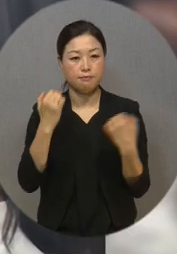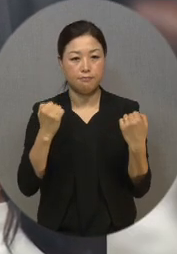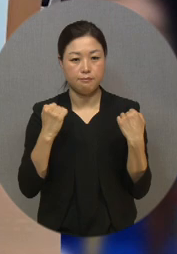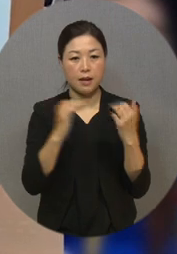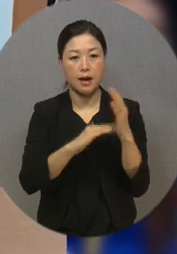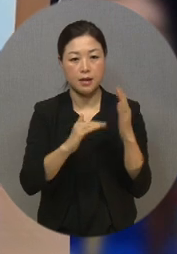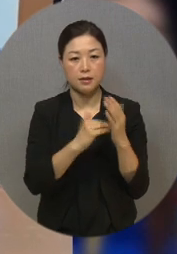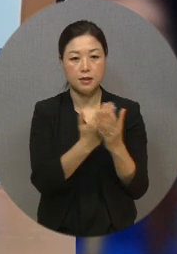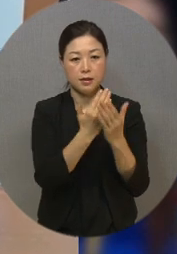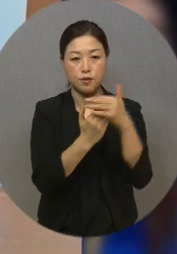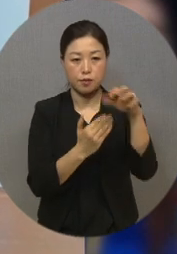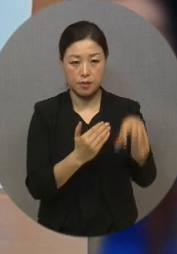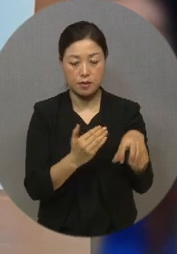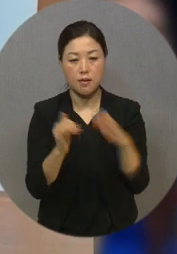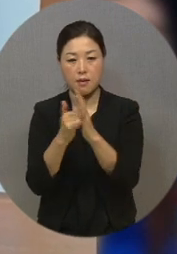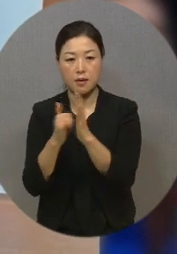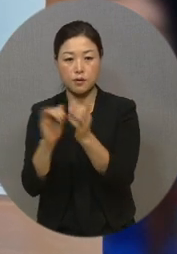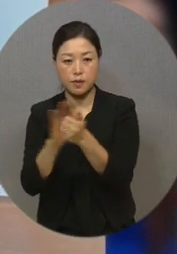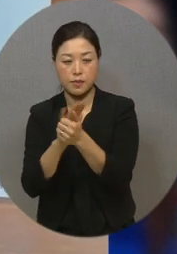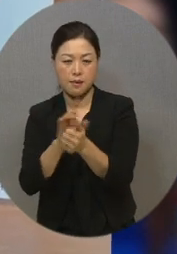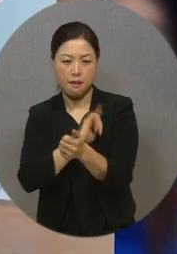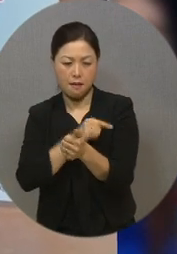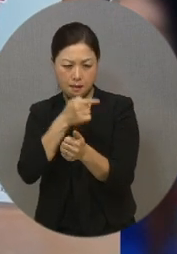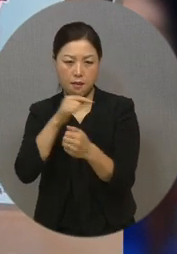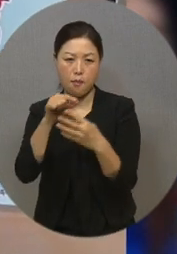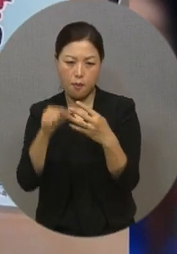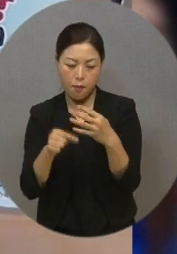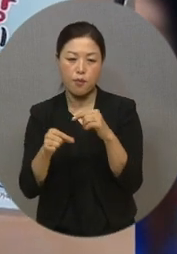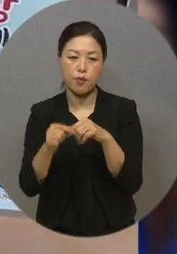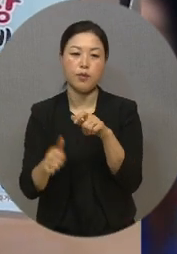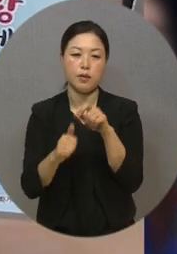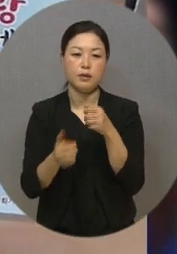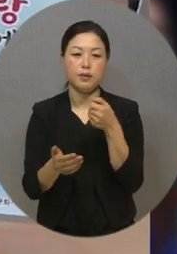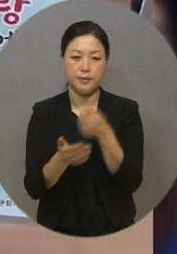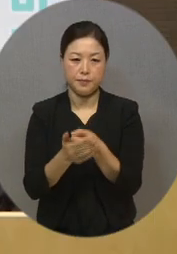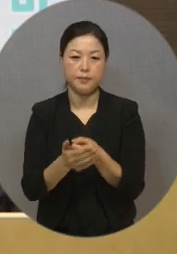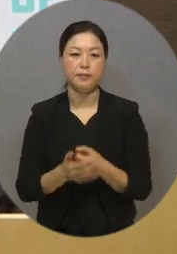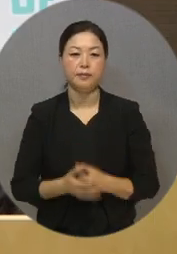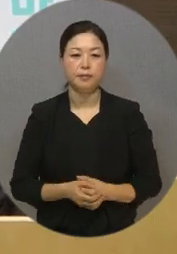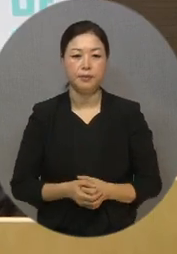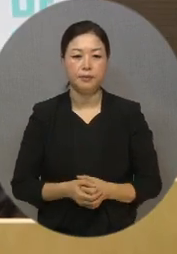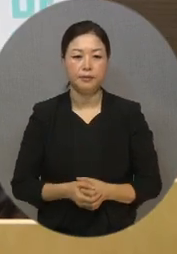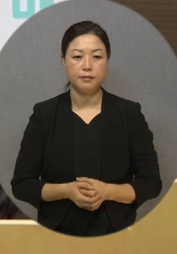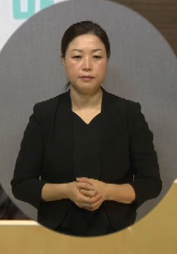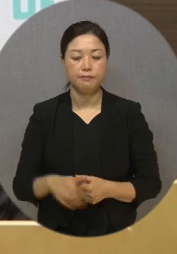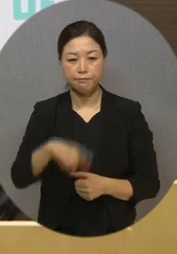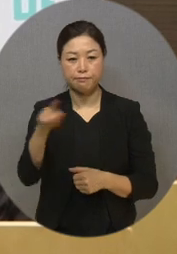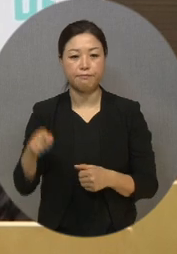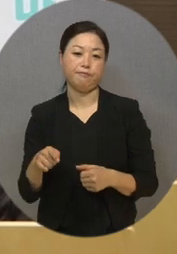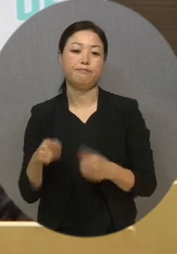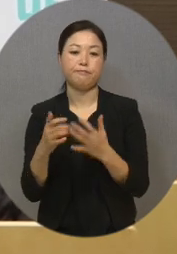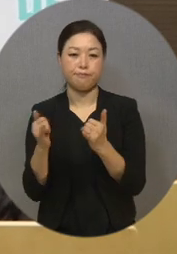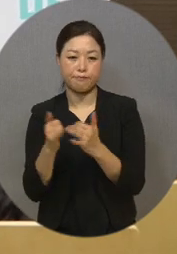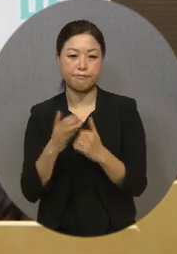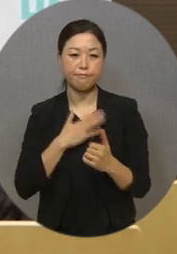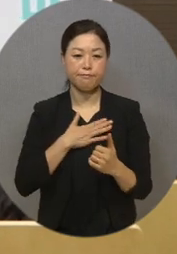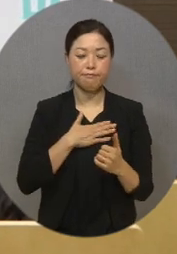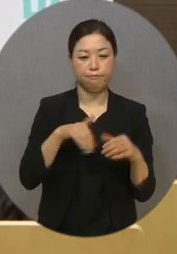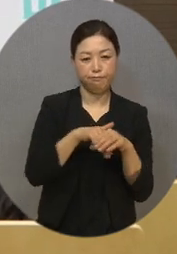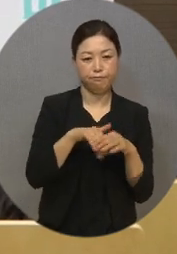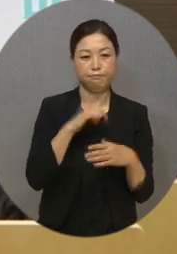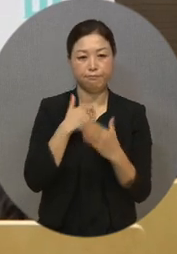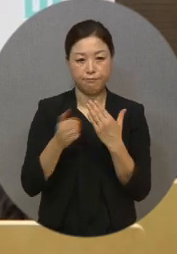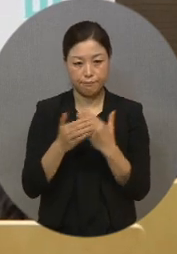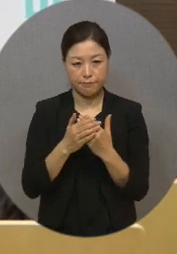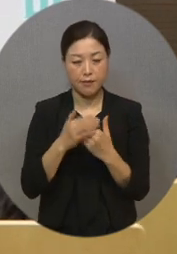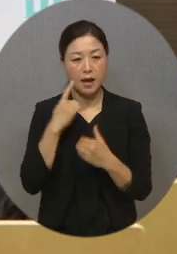한국건강가정진흥원에서 가족서비스 최우수 프로그램으로 선정됐습니다. 단원들은 자신의 문화와 경험을